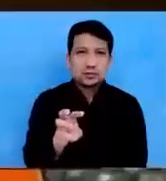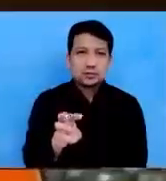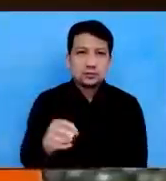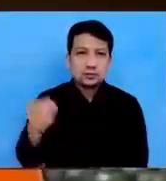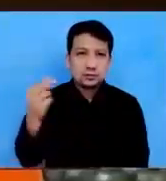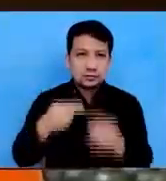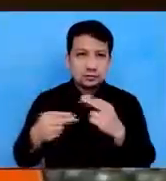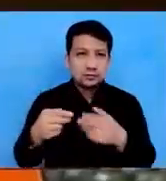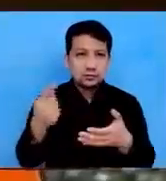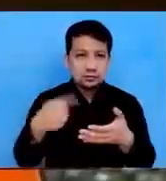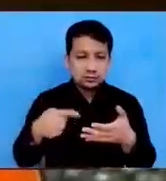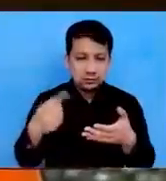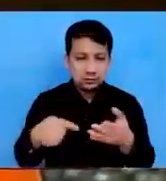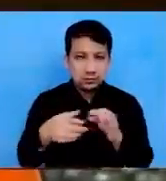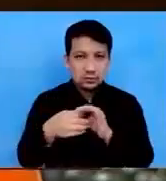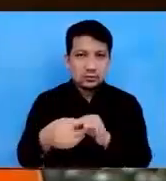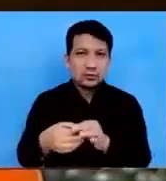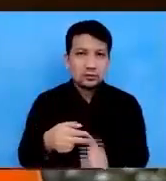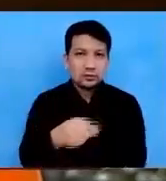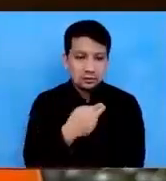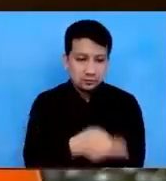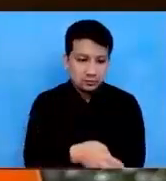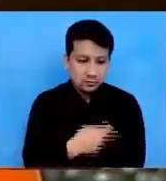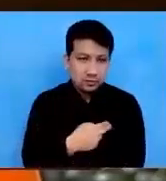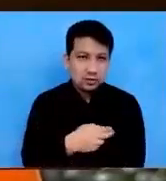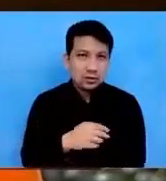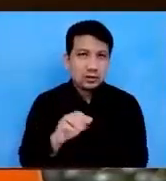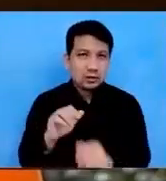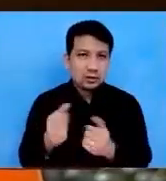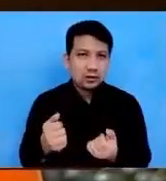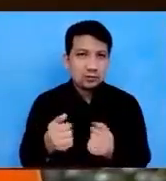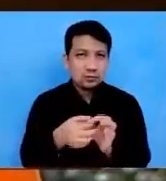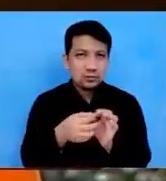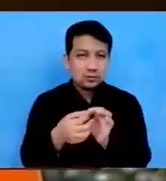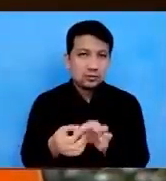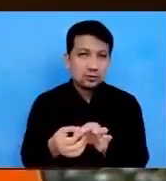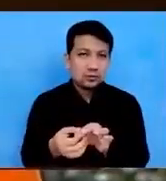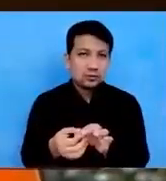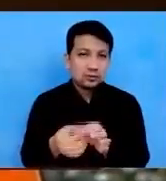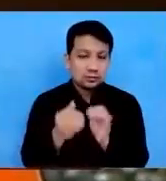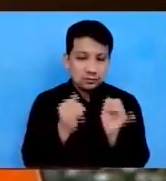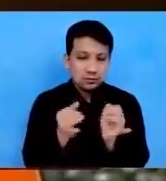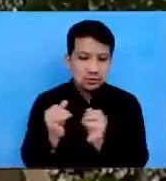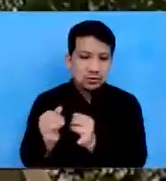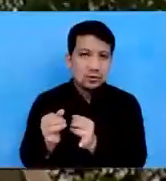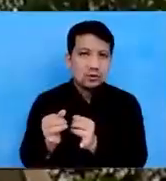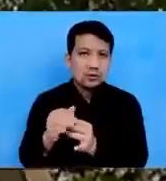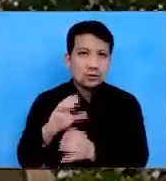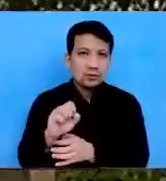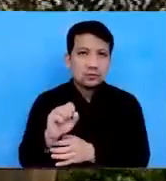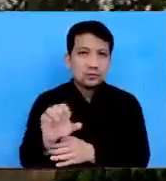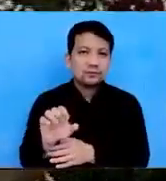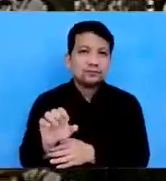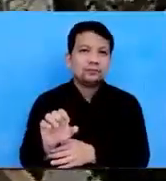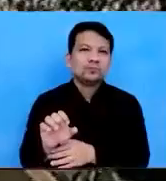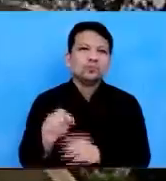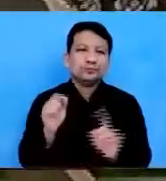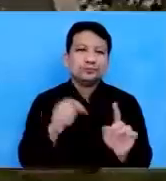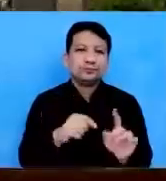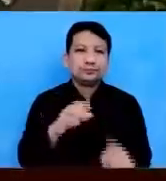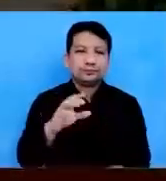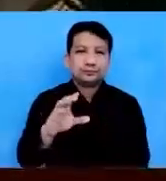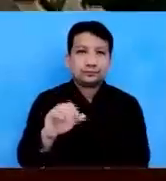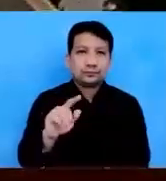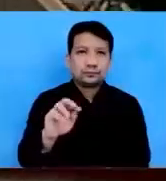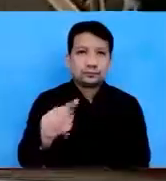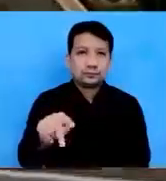ipapacheck ko kung sa ospital namin kung paano yan individually ang mga kaso nila. Pero sabi ni Katapang, posibleng dahilan